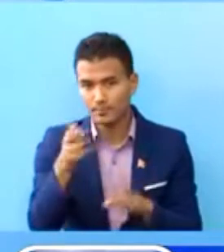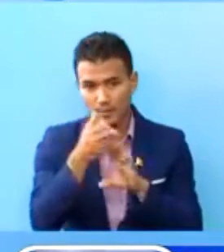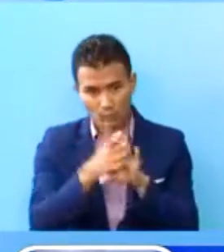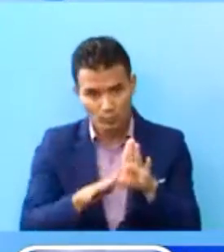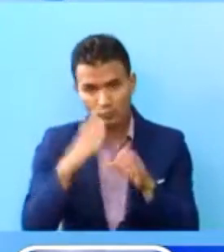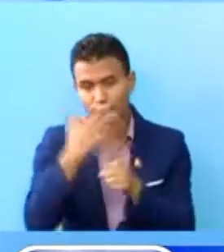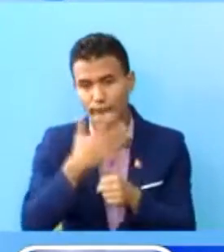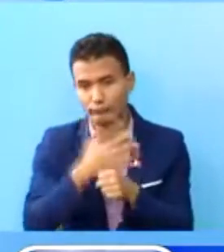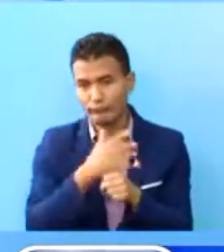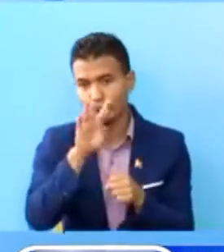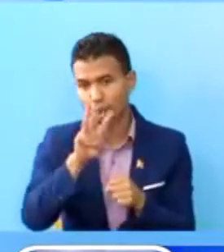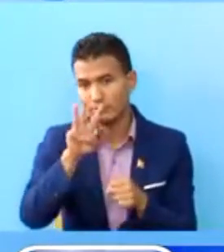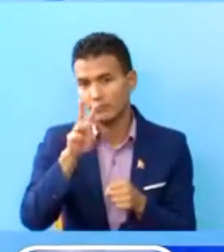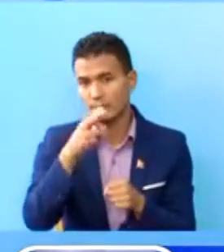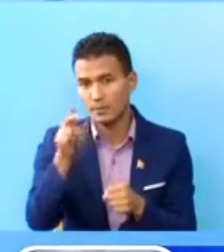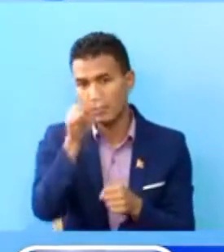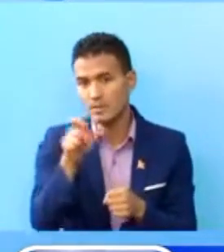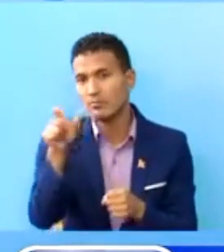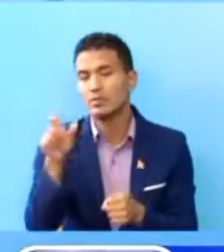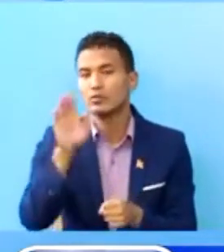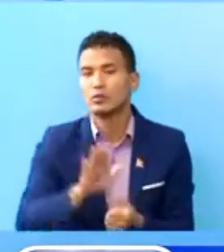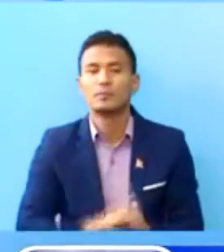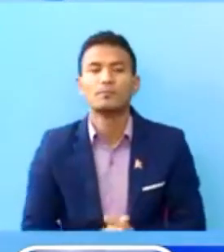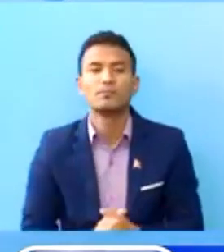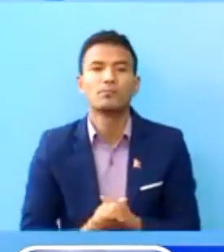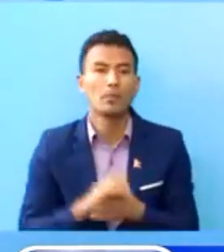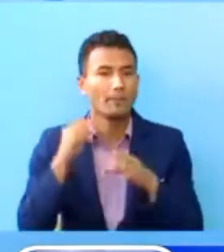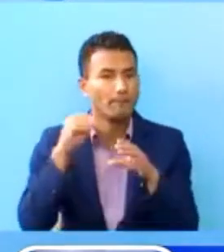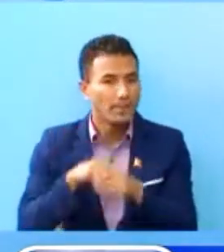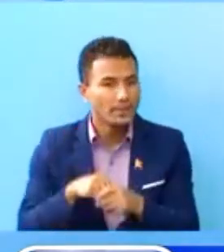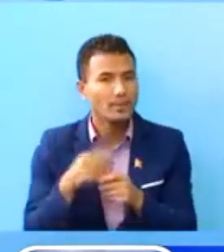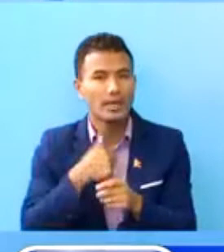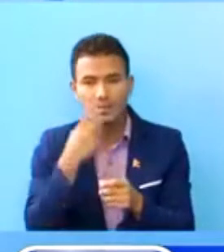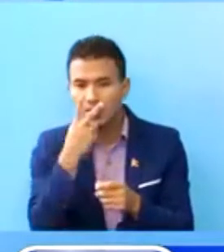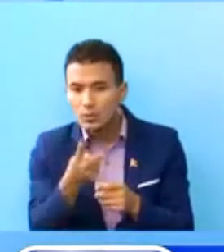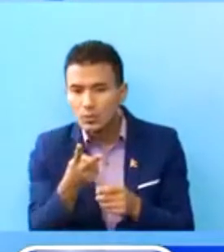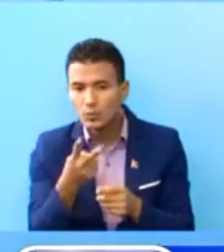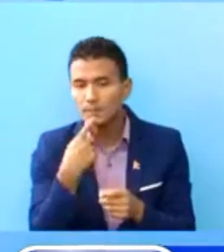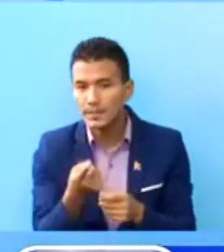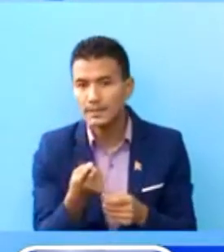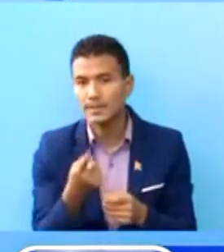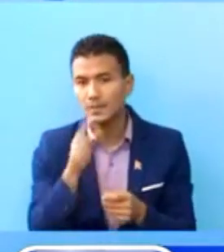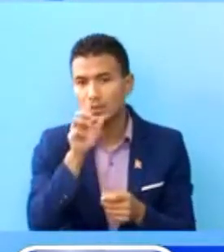र भक्तपुरमा 43 व्यक्तिहरू छन् र यीमध्ये हामीले हेरेको